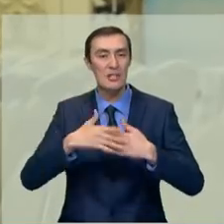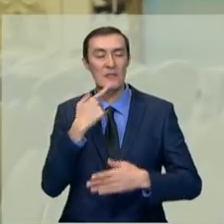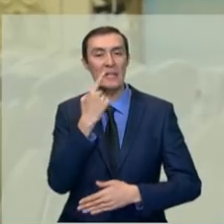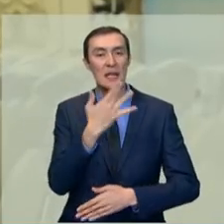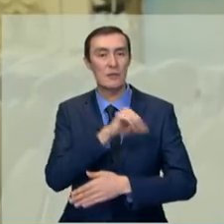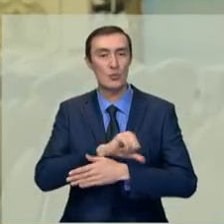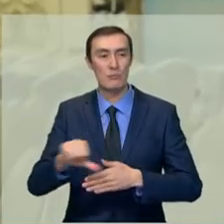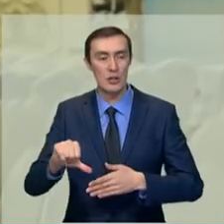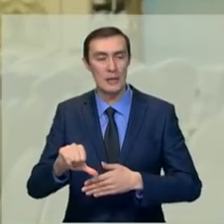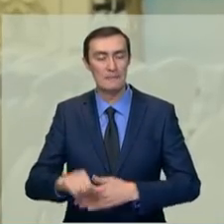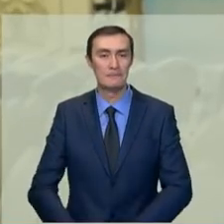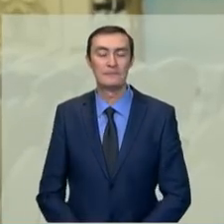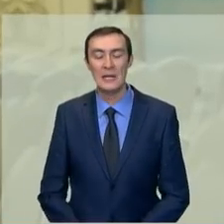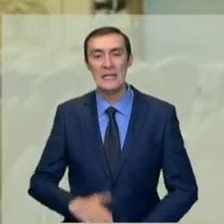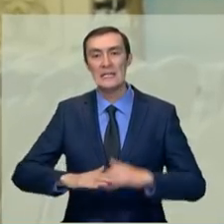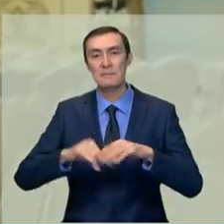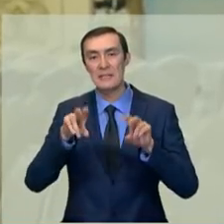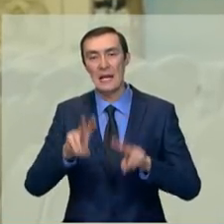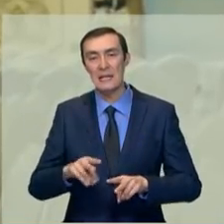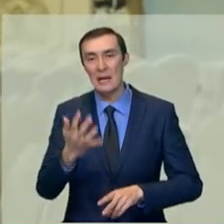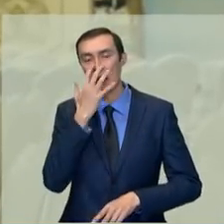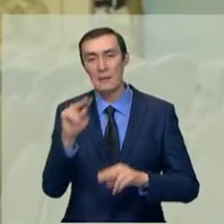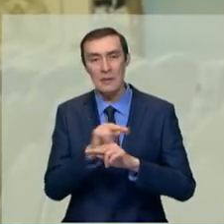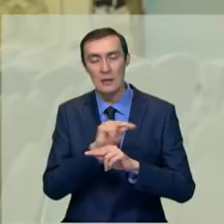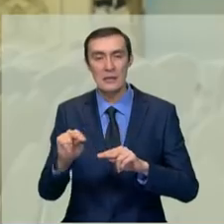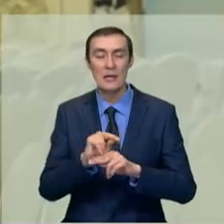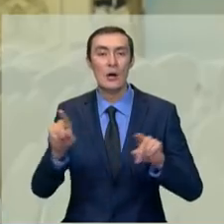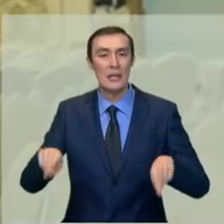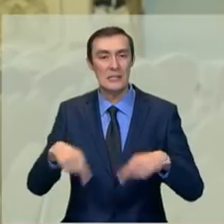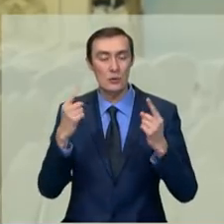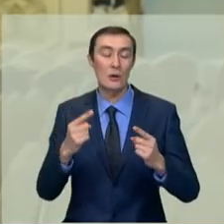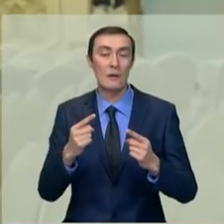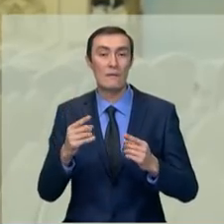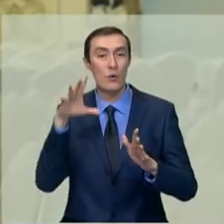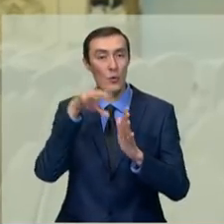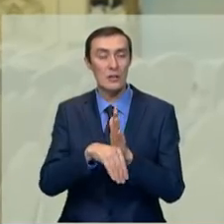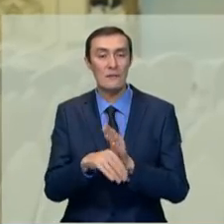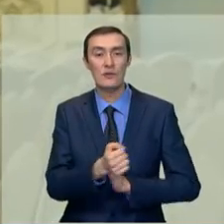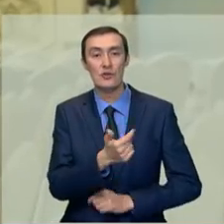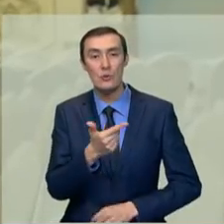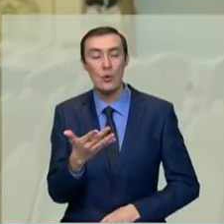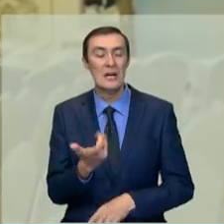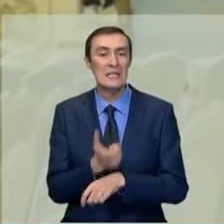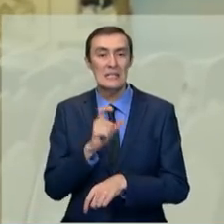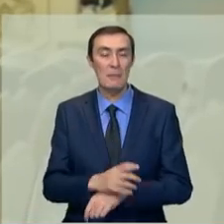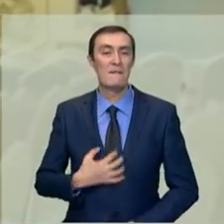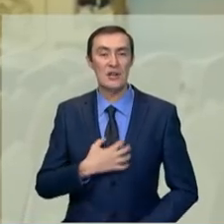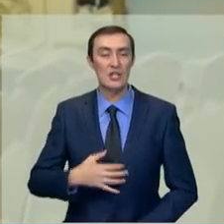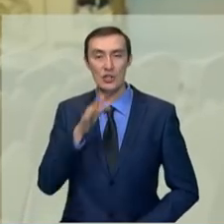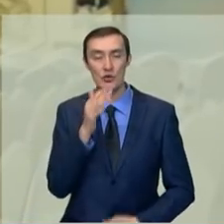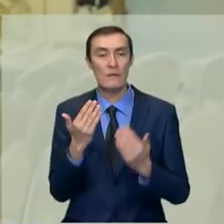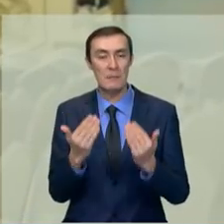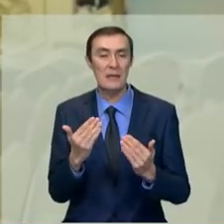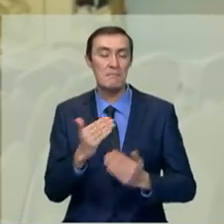дальнего зарубежья. Специальность реаниматолога и анестезиолога входит в число самых важнейших в